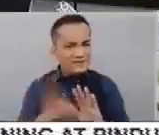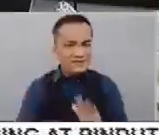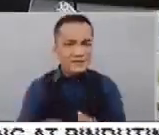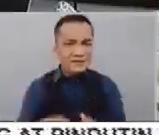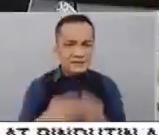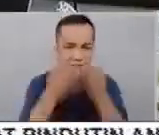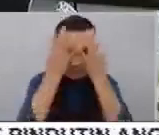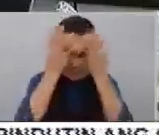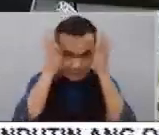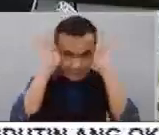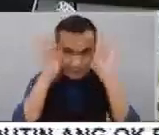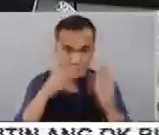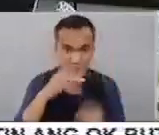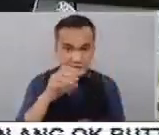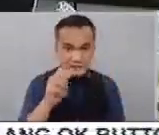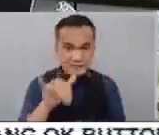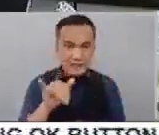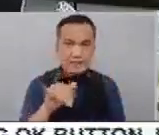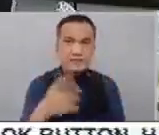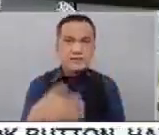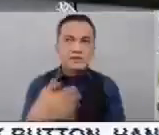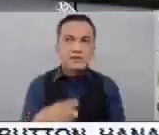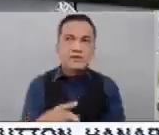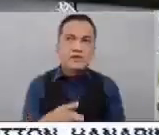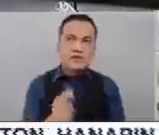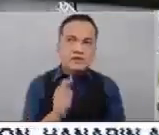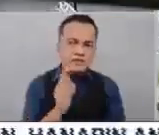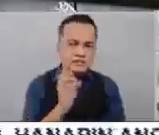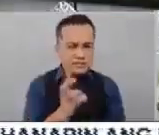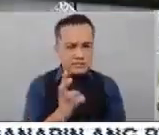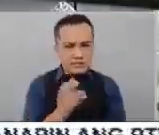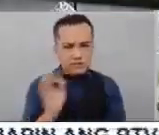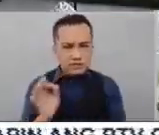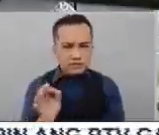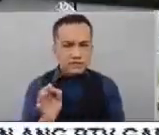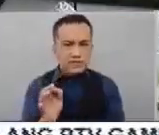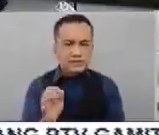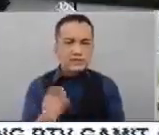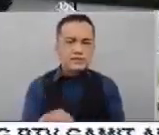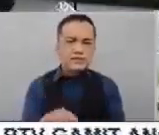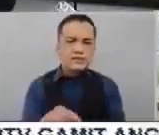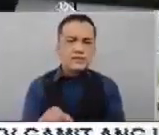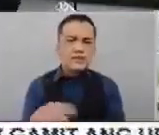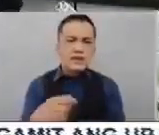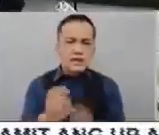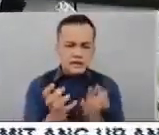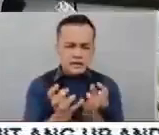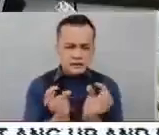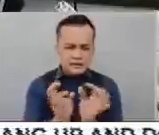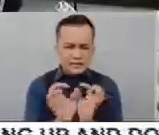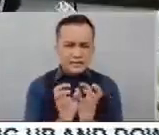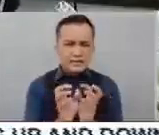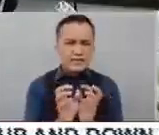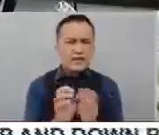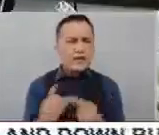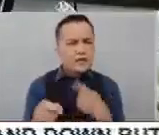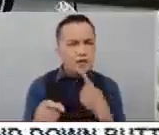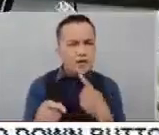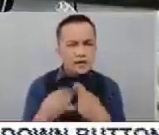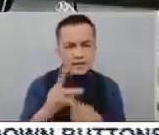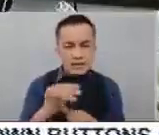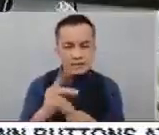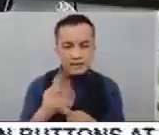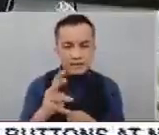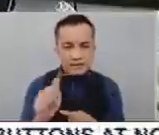pa mula sa Baguio at nakaambag dyan yung ECQ o yung lockdown kasi mahirap nga mag-transport ng